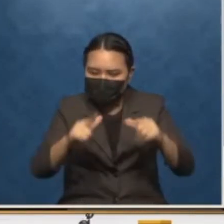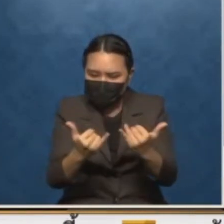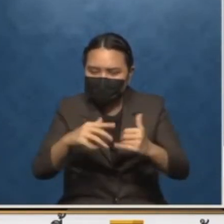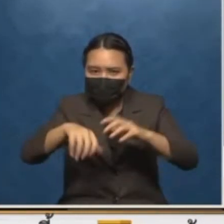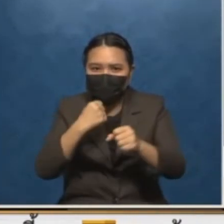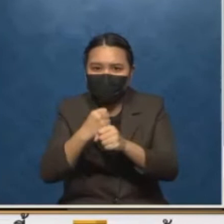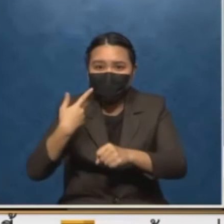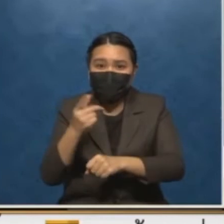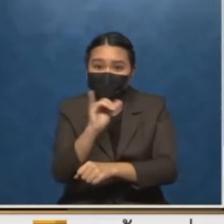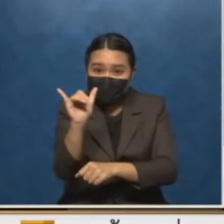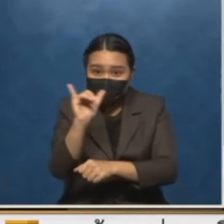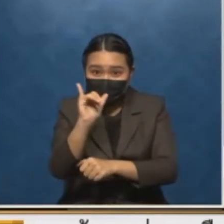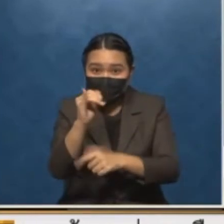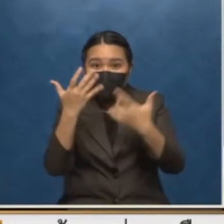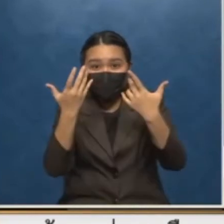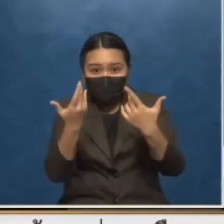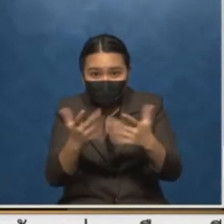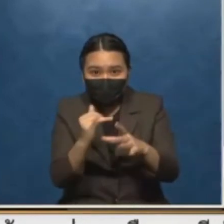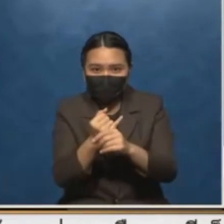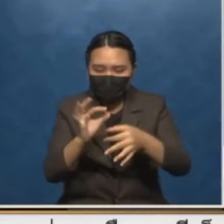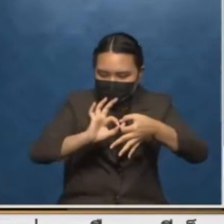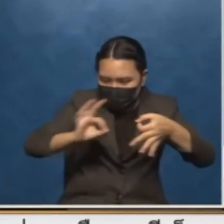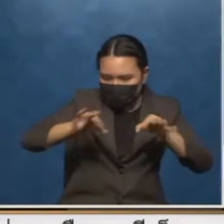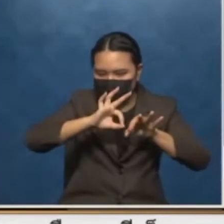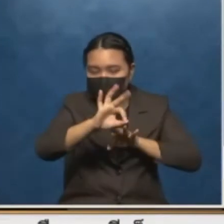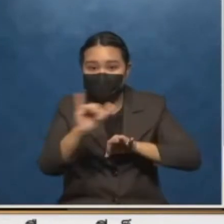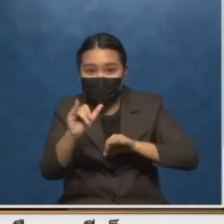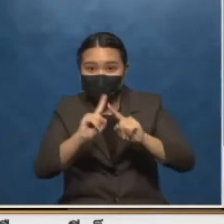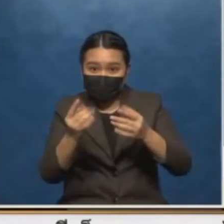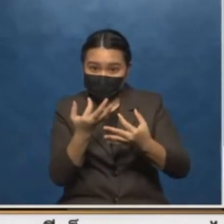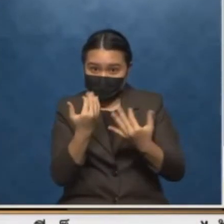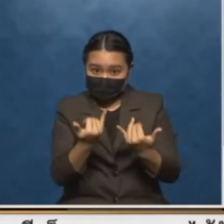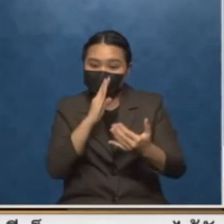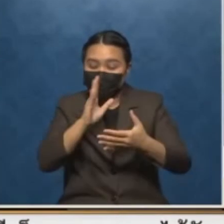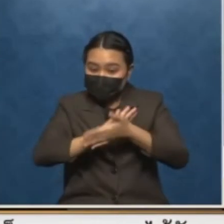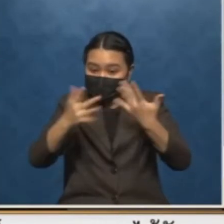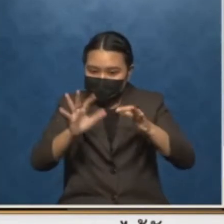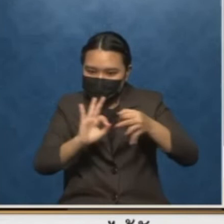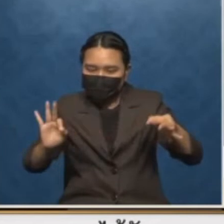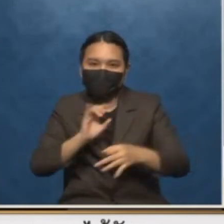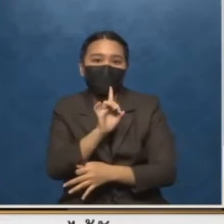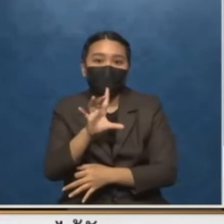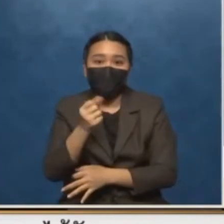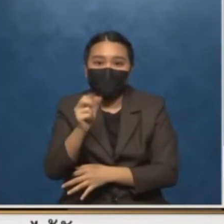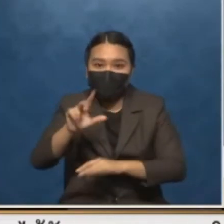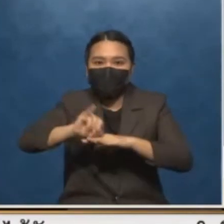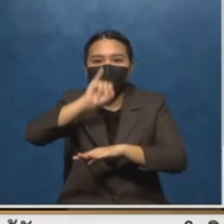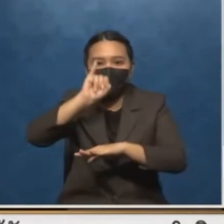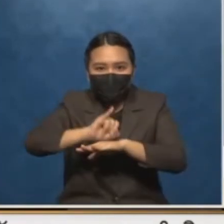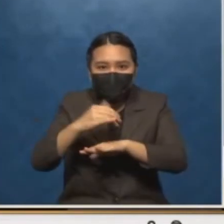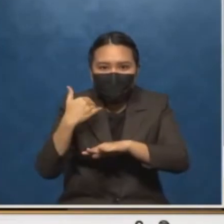ซึ่งเรายังไม่ทำรังวัดแต่ที่รังวัดแล้วนี่คือ123ไร่ยังมีที่เหลืออี